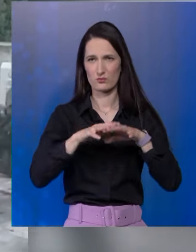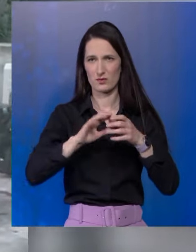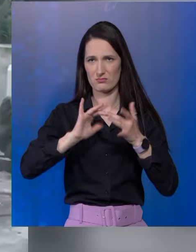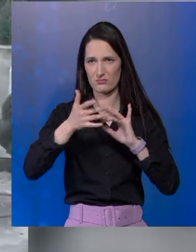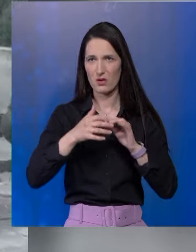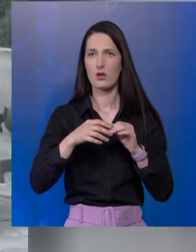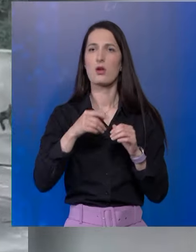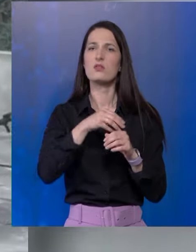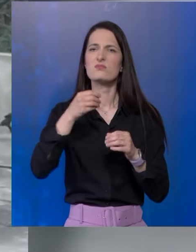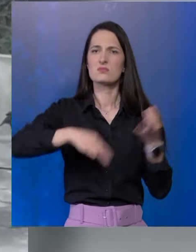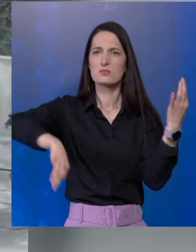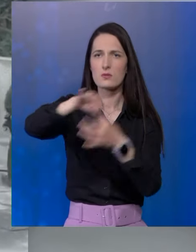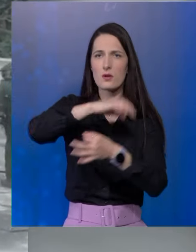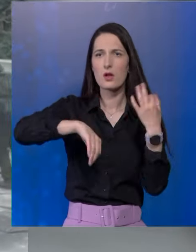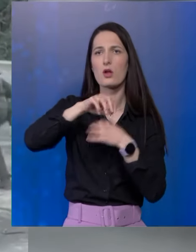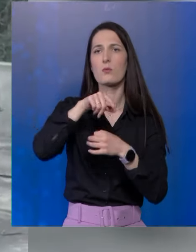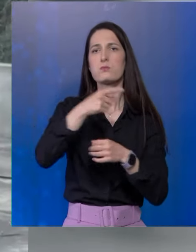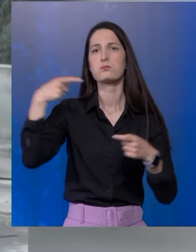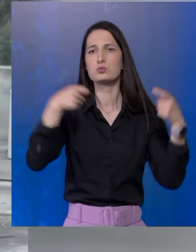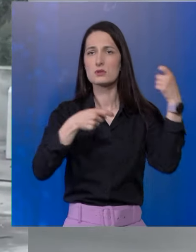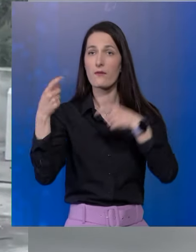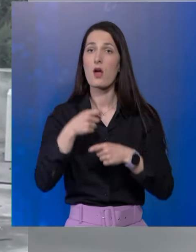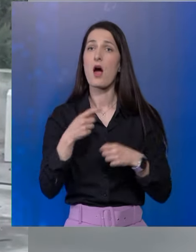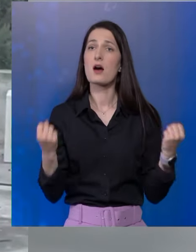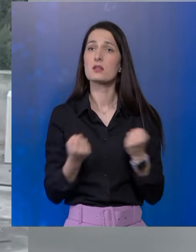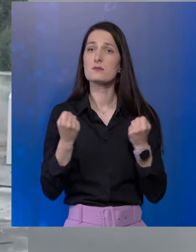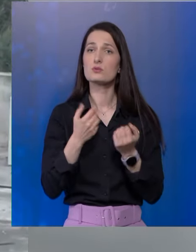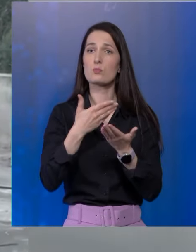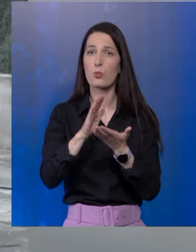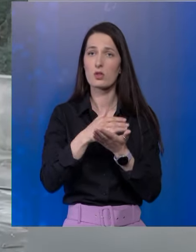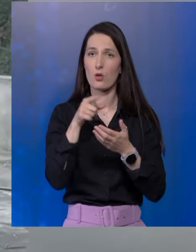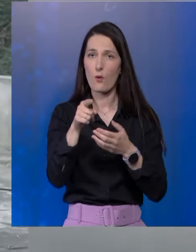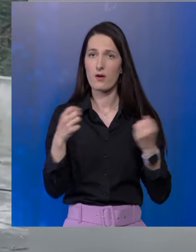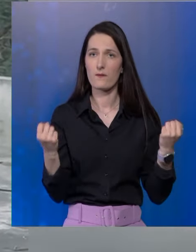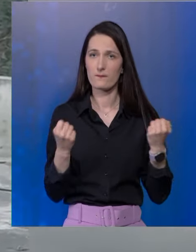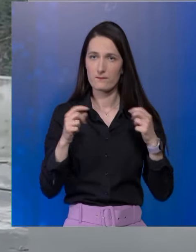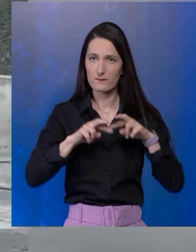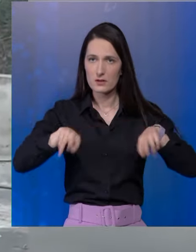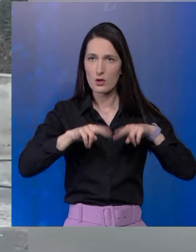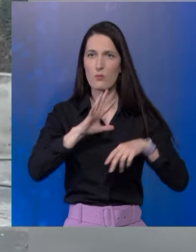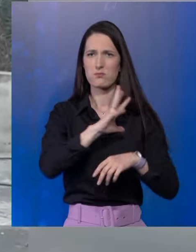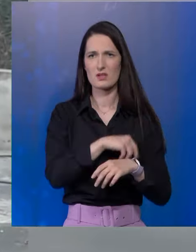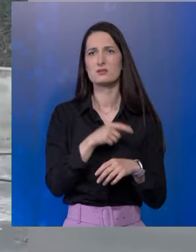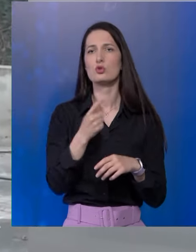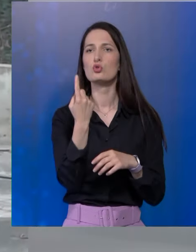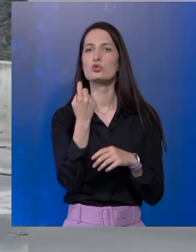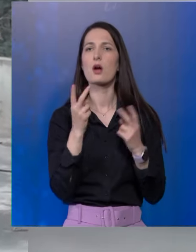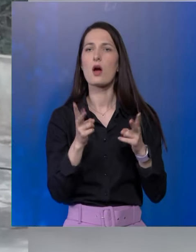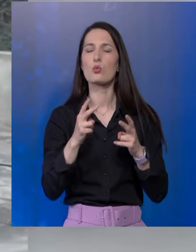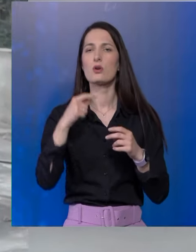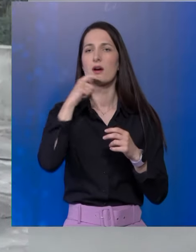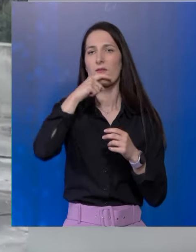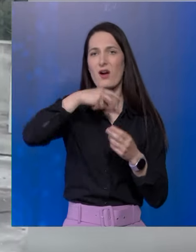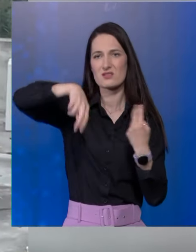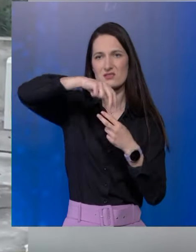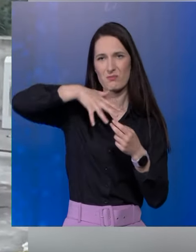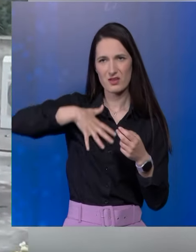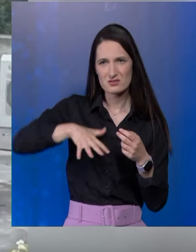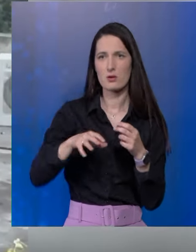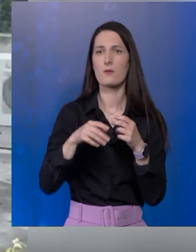i video na kojem se vidi kako izraelski vojnici vuku povrijeđenog Palestinca i još jednog kako krvari na stepenicama zgradi. Više